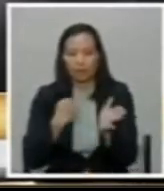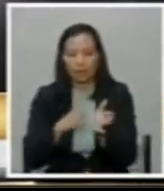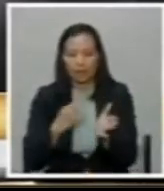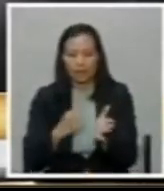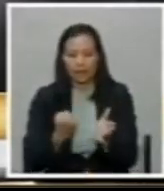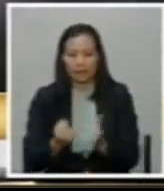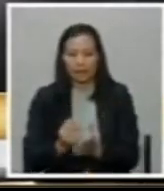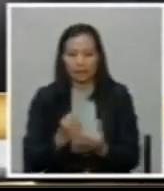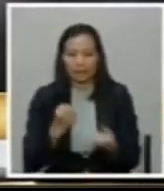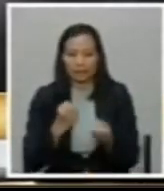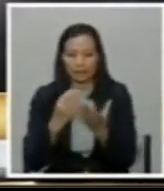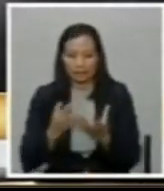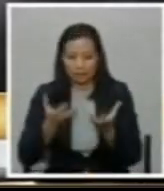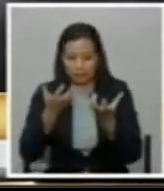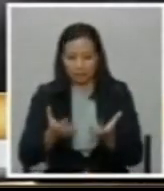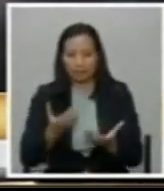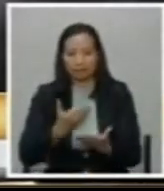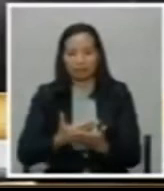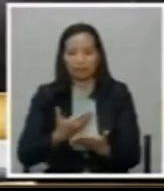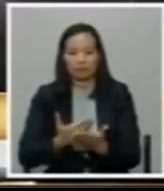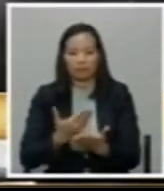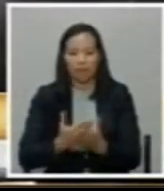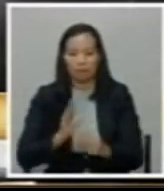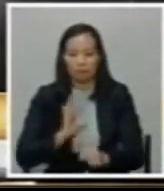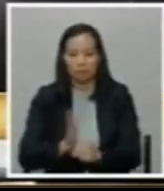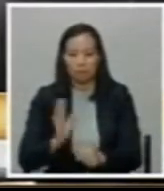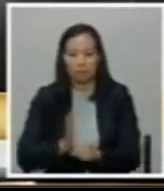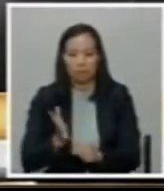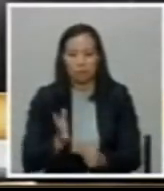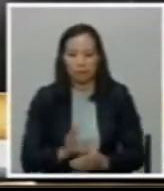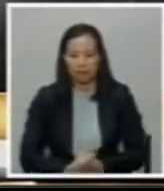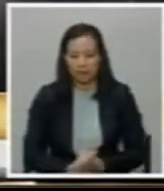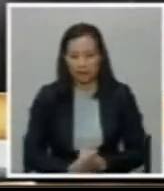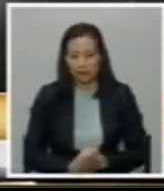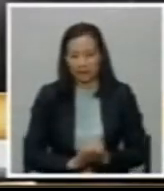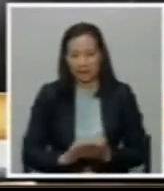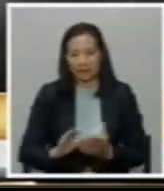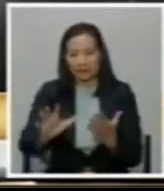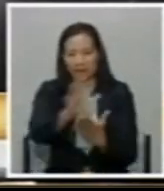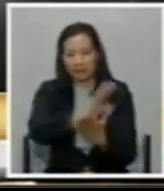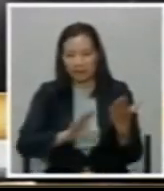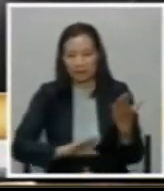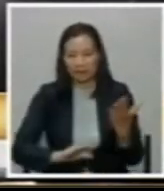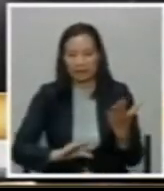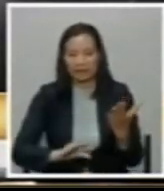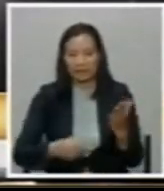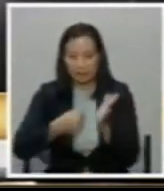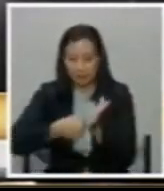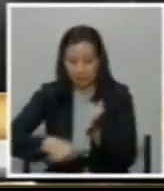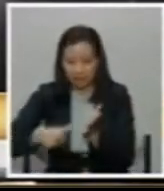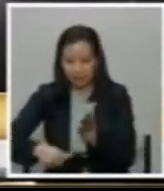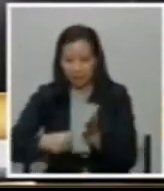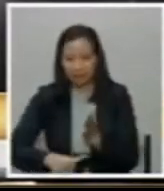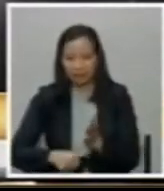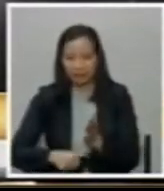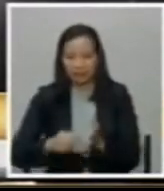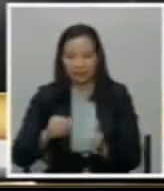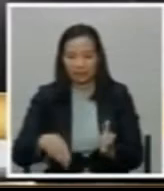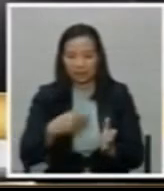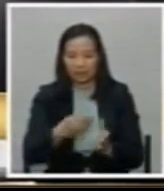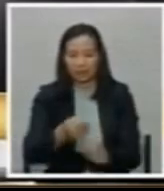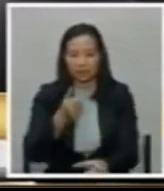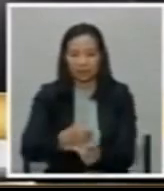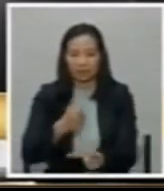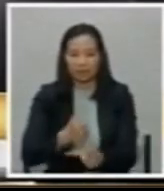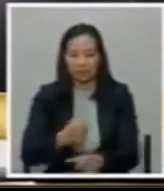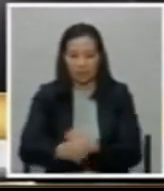ราก็จะเจอวิกฤตการคลังว่าประเทศทั้งประเทศเนี่ยจะต้องเอาเงินภาษีก่อนเนี่ยมาจ่ายเพื่อเลี้ยงดูคนช